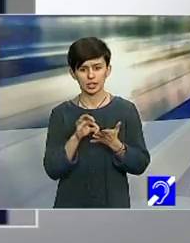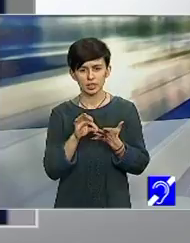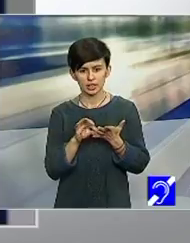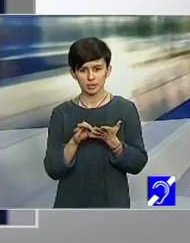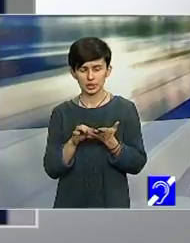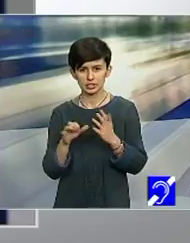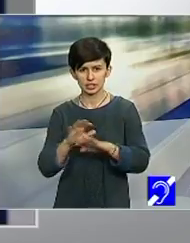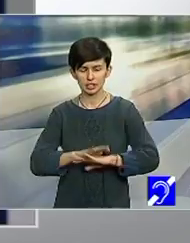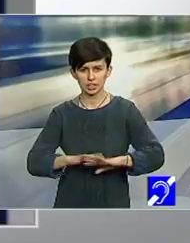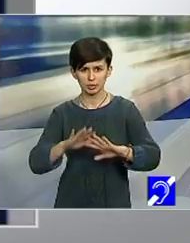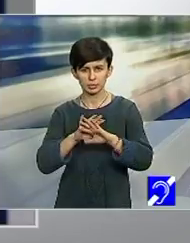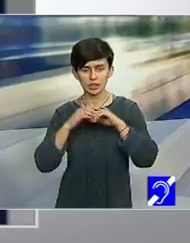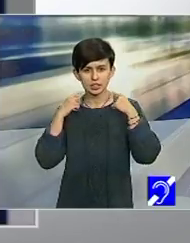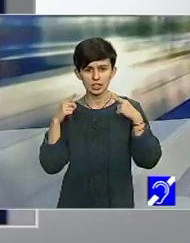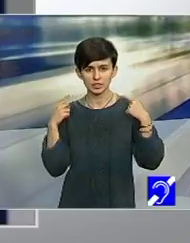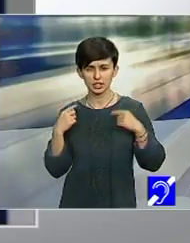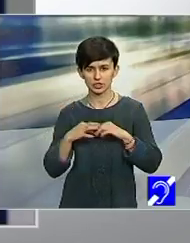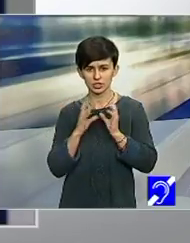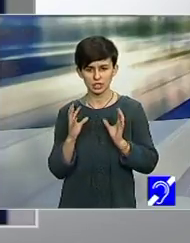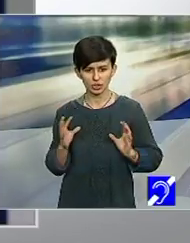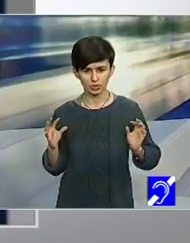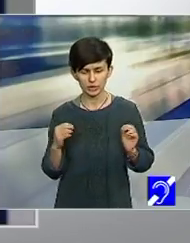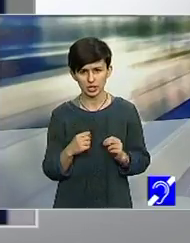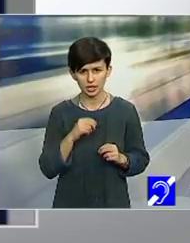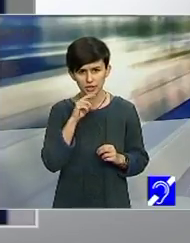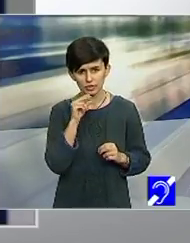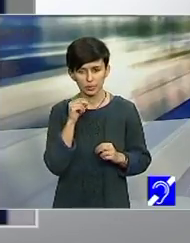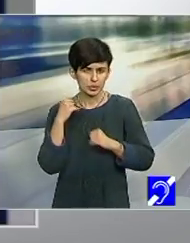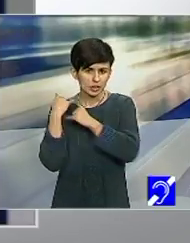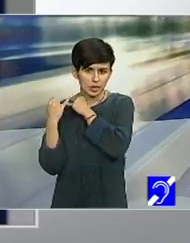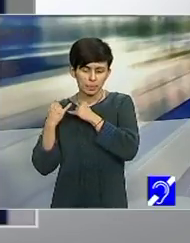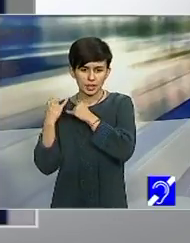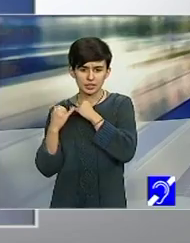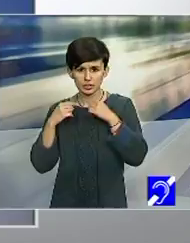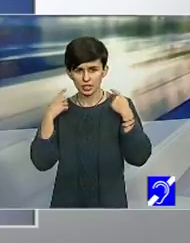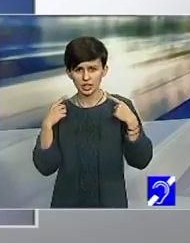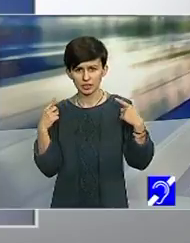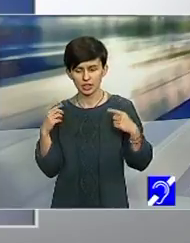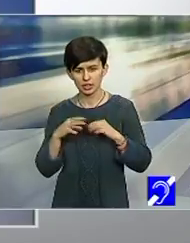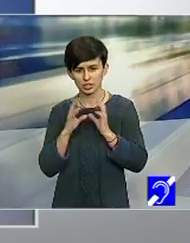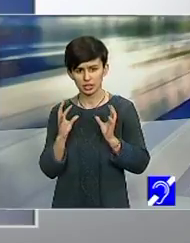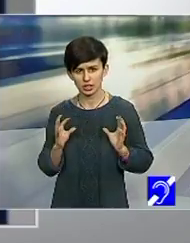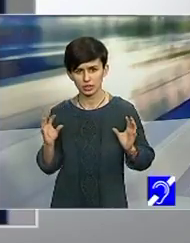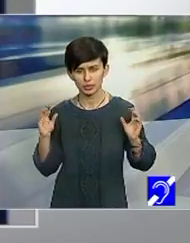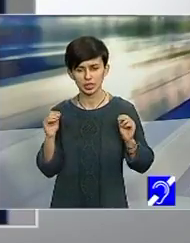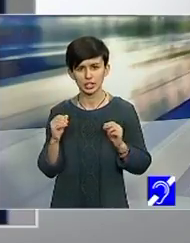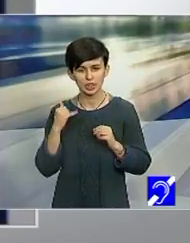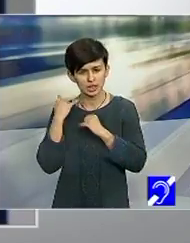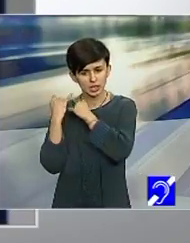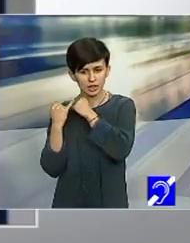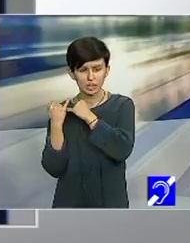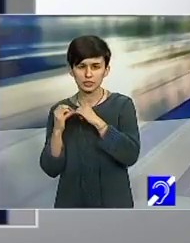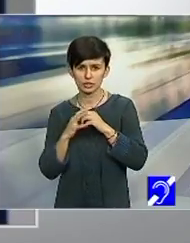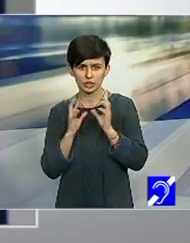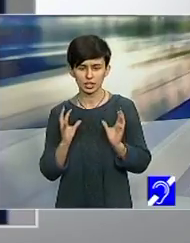evreiești în România. Cu alte cuvinte, este vorba de istoria evreilor din România în istoria României, în